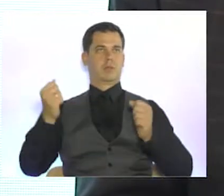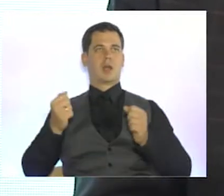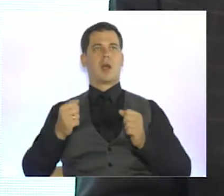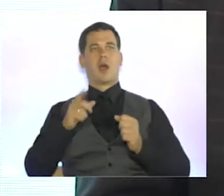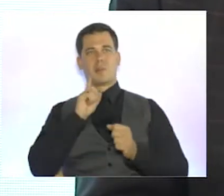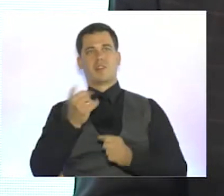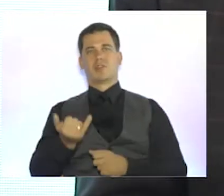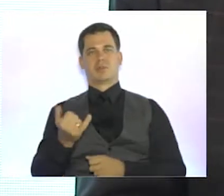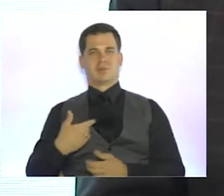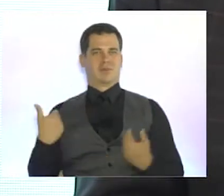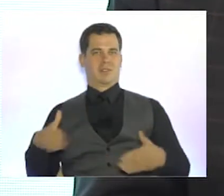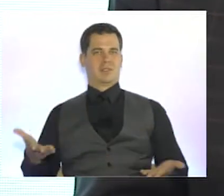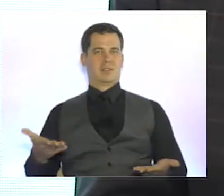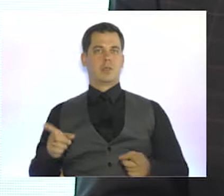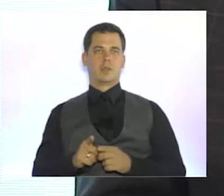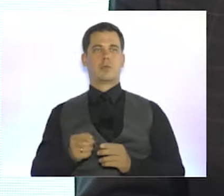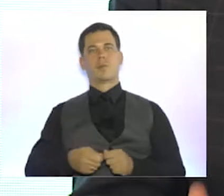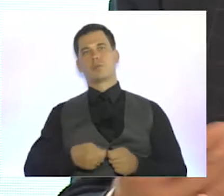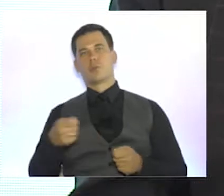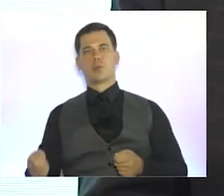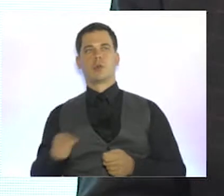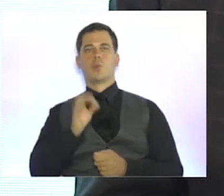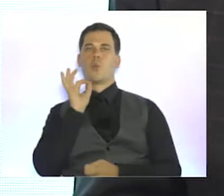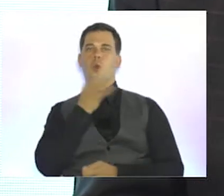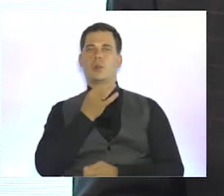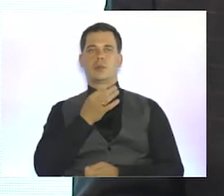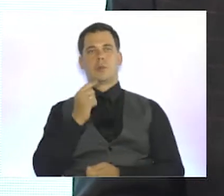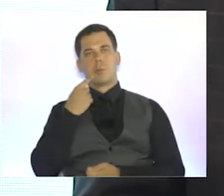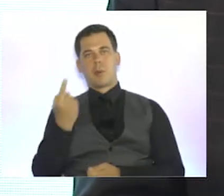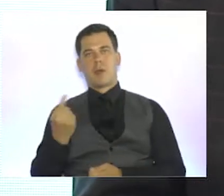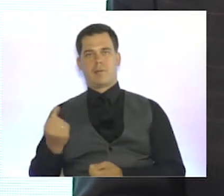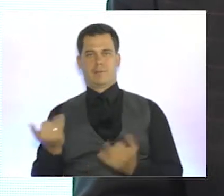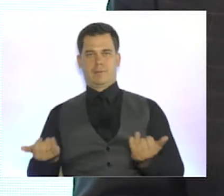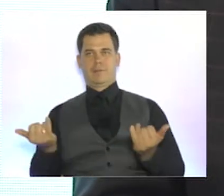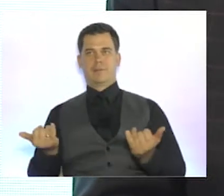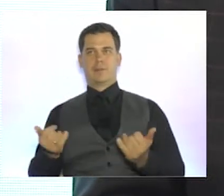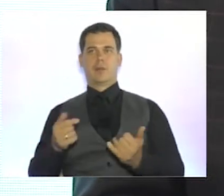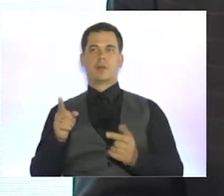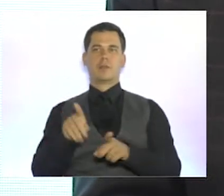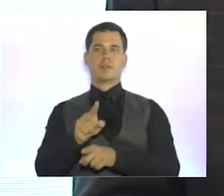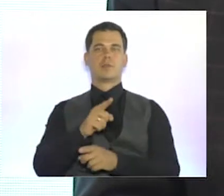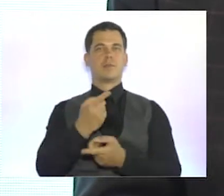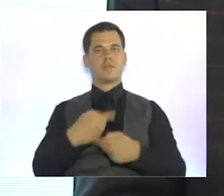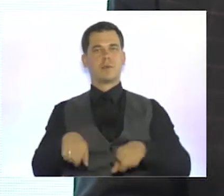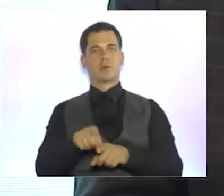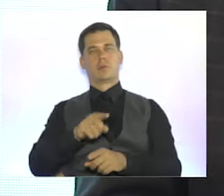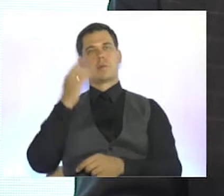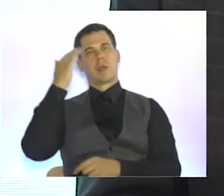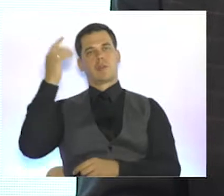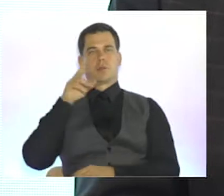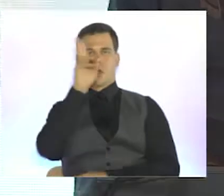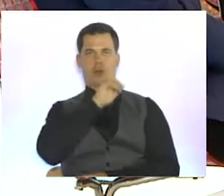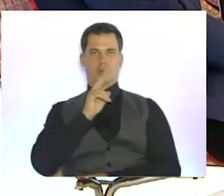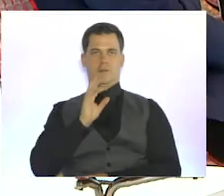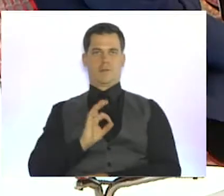tylko, że albo przedłuża się okres młodości, albo realizuje się oczekiwania i marzenia swoich